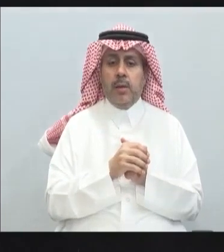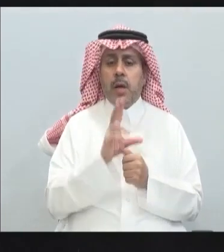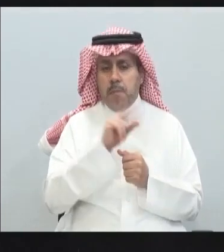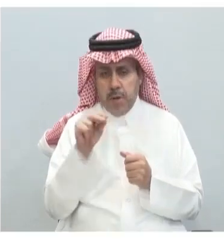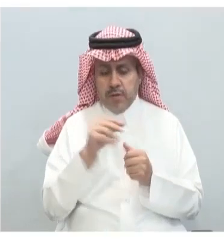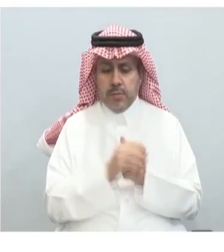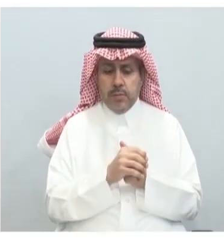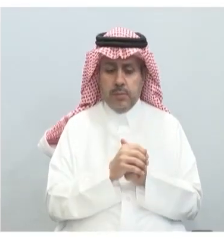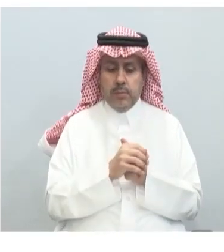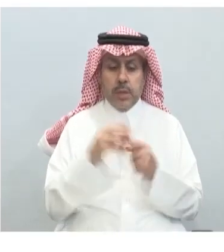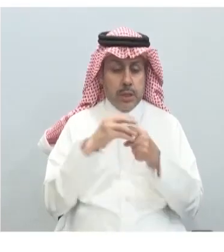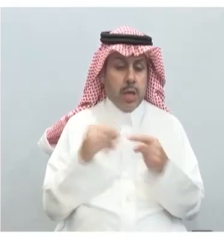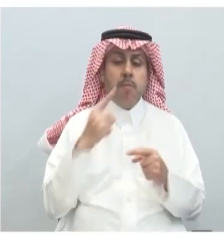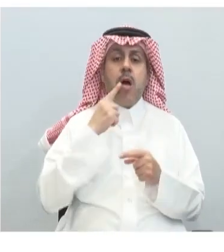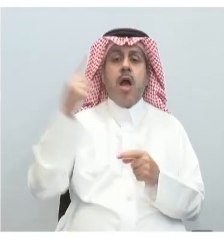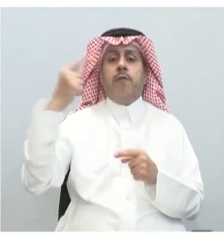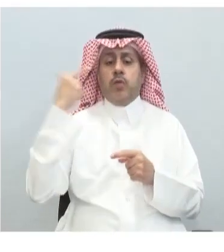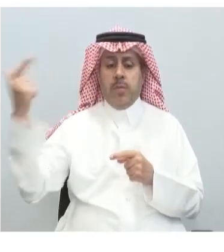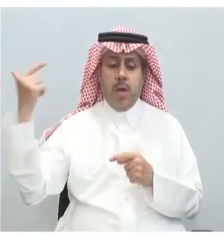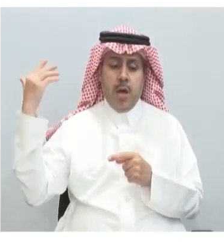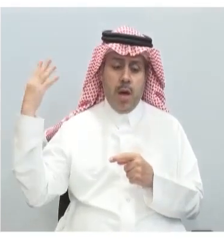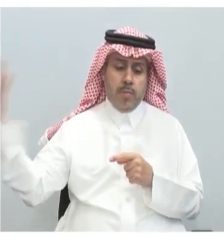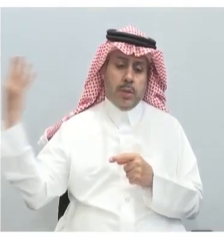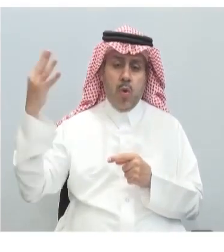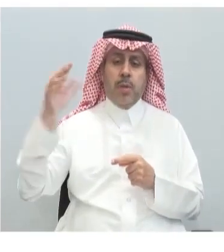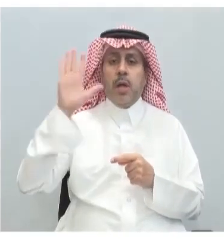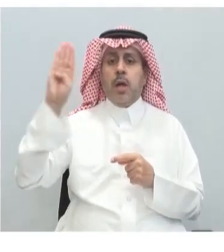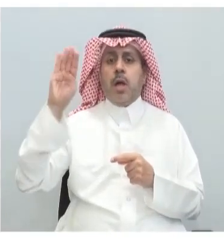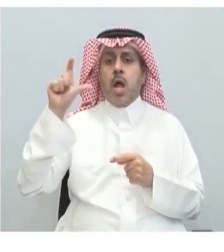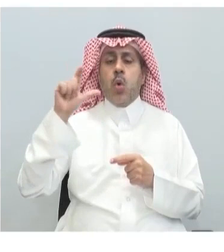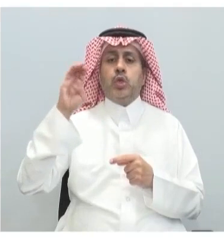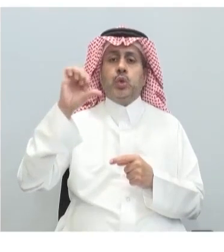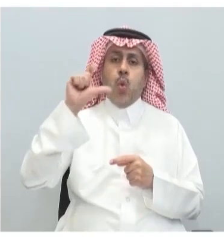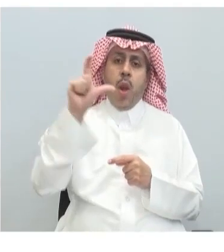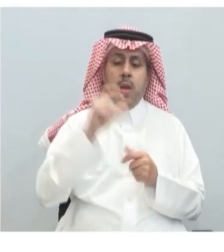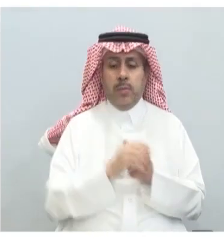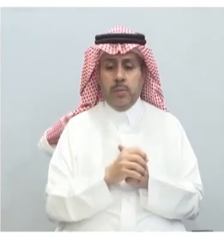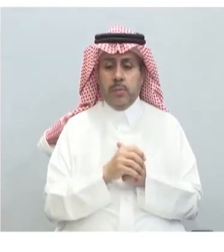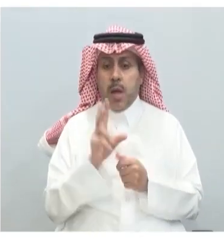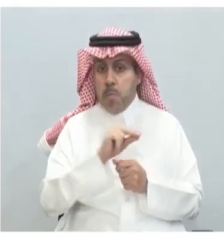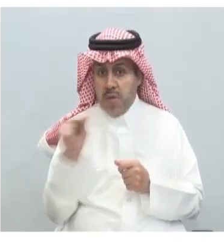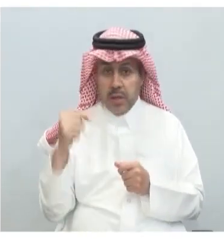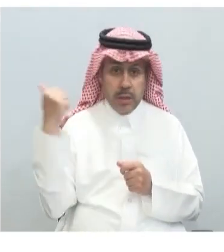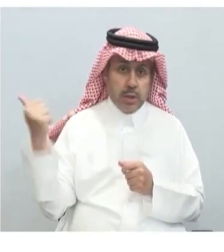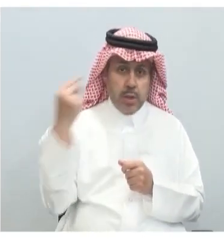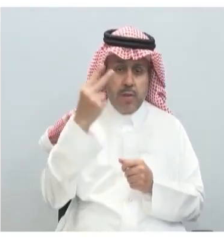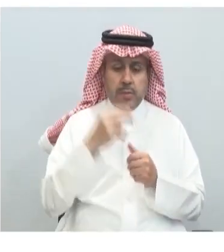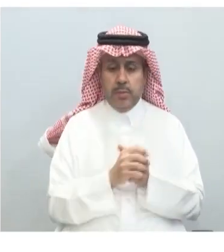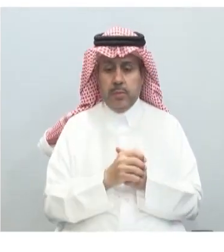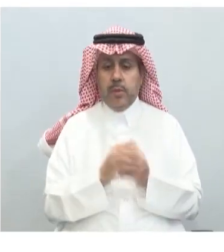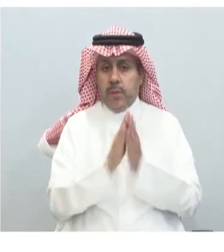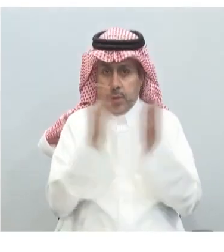نفسها سال 1745 كيلو جول مثال 6 ا لديك في